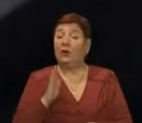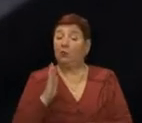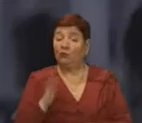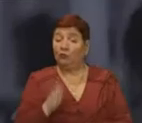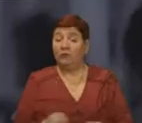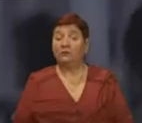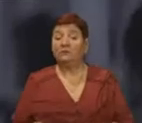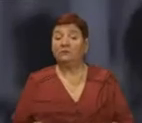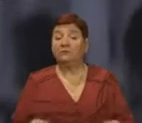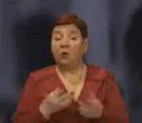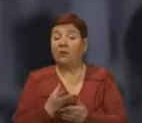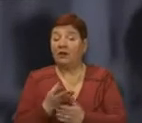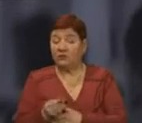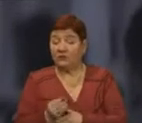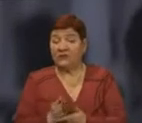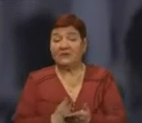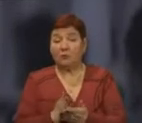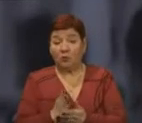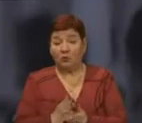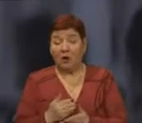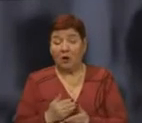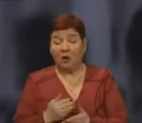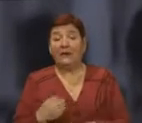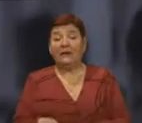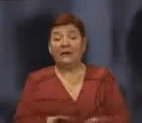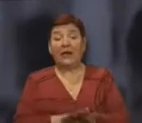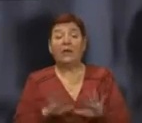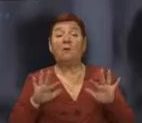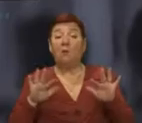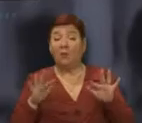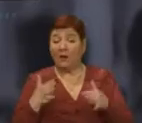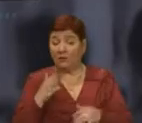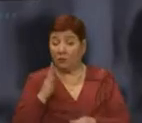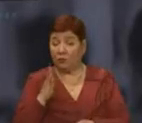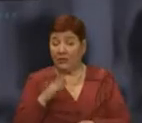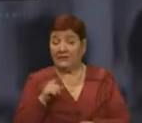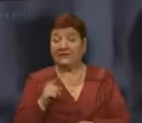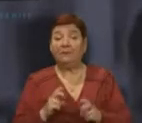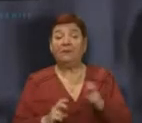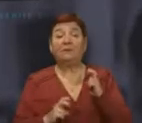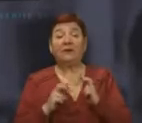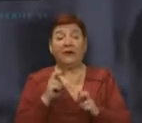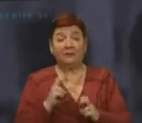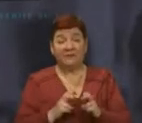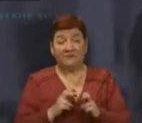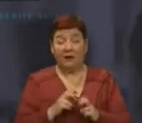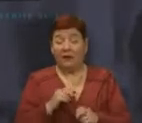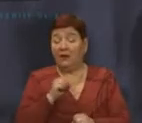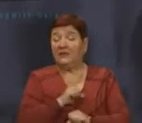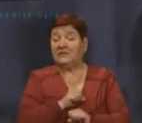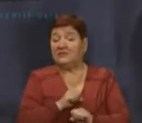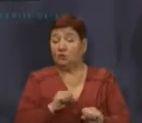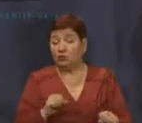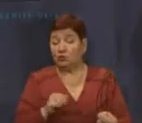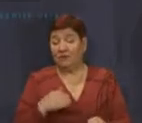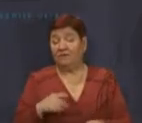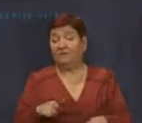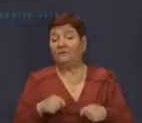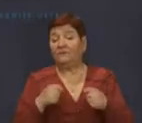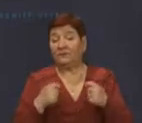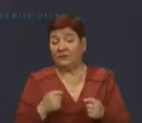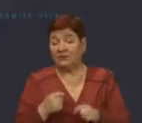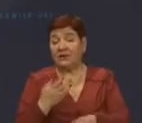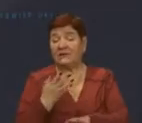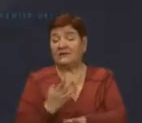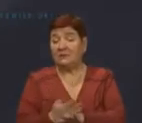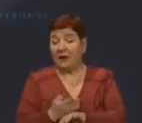оплачуватися відповідні послуги, то просто настане такий момент, що ці підприємства не зможуть їх надавати через брак